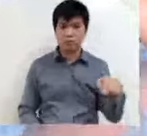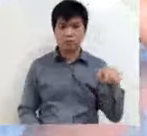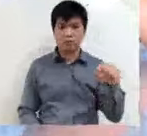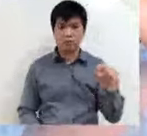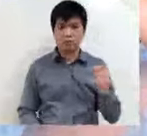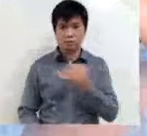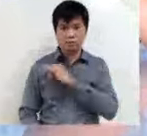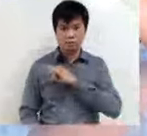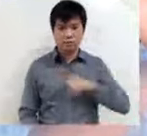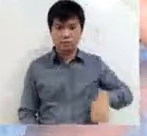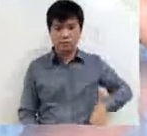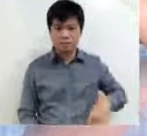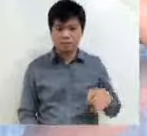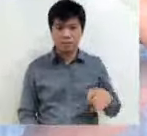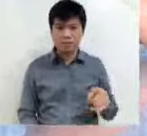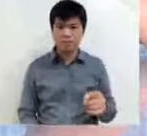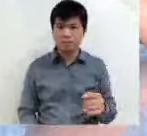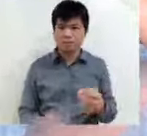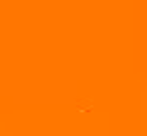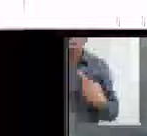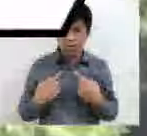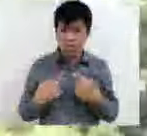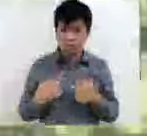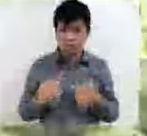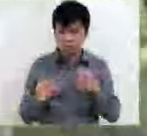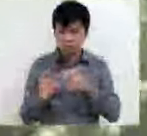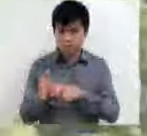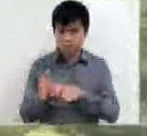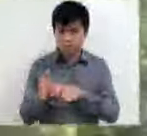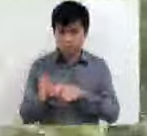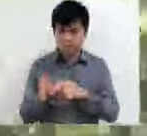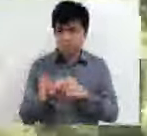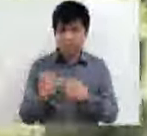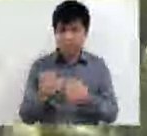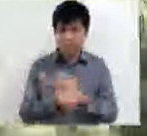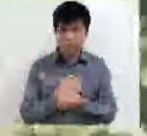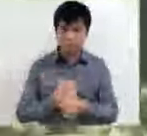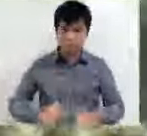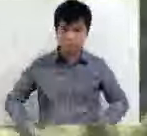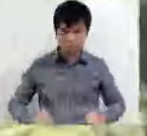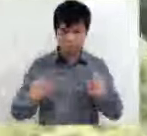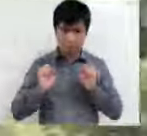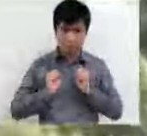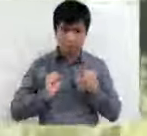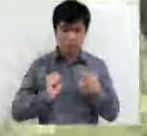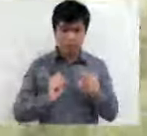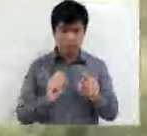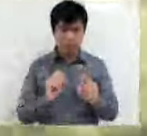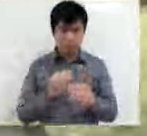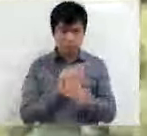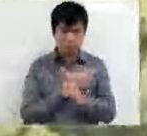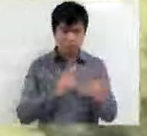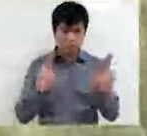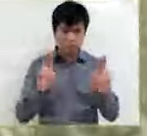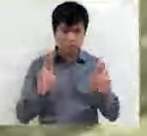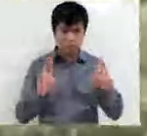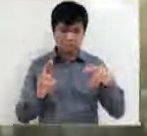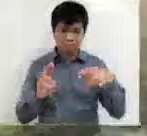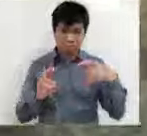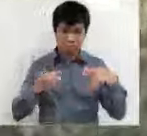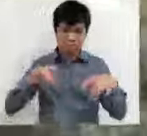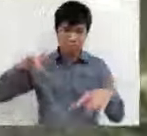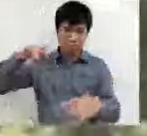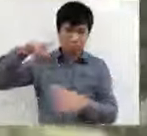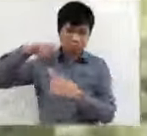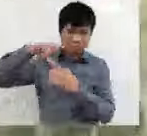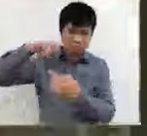ang kaisa-isa niyang pasahero. Kanina nalapitan na ng rescuers ang Piper plane na bumagsak sa kabundukan